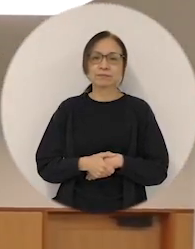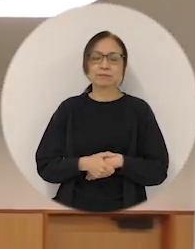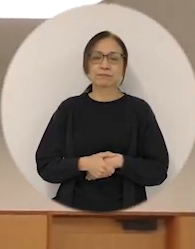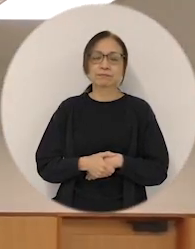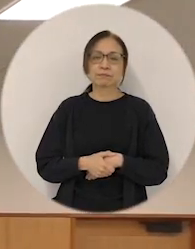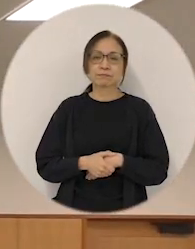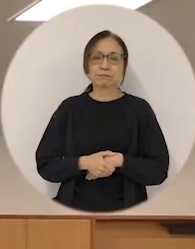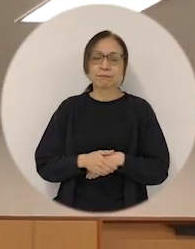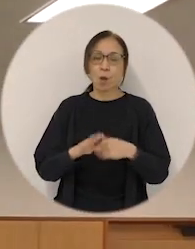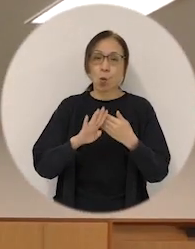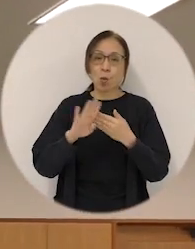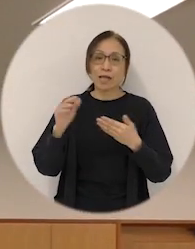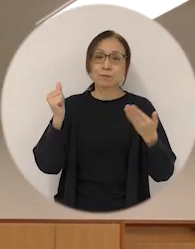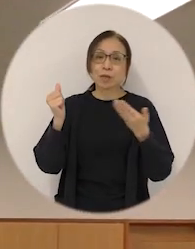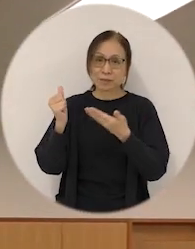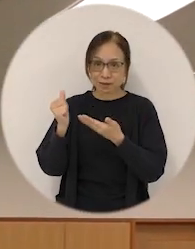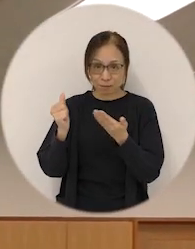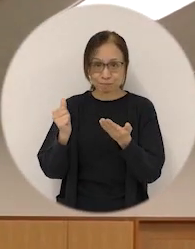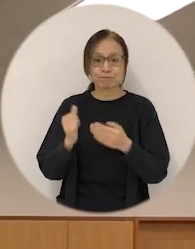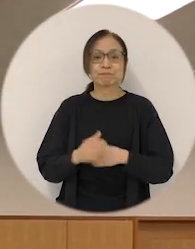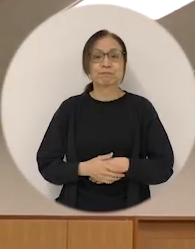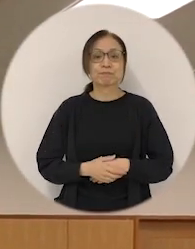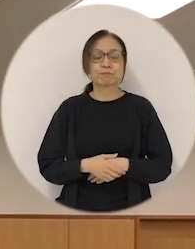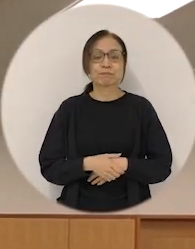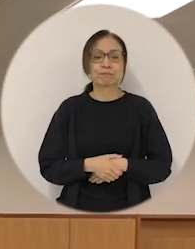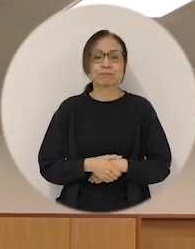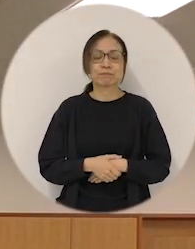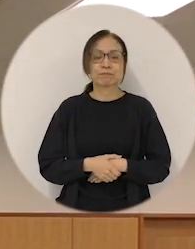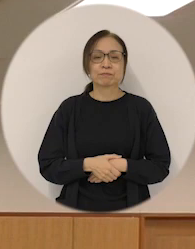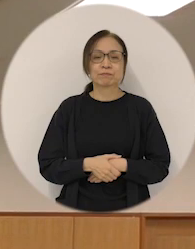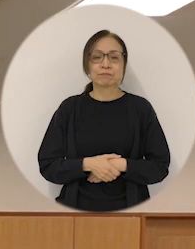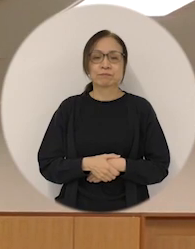他にご質問はございませんか。